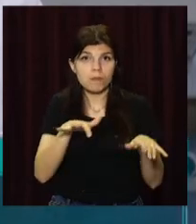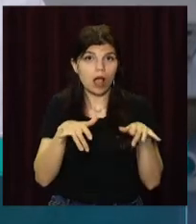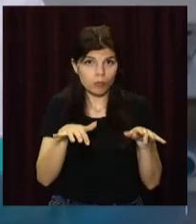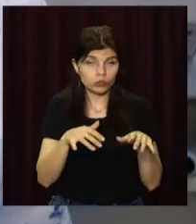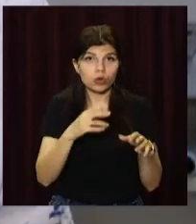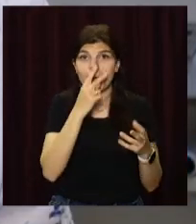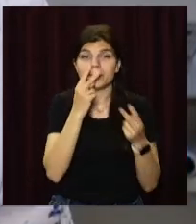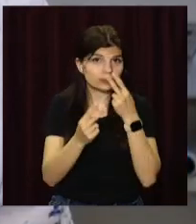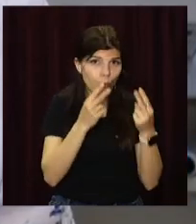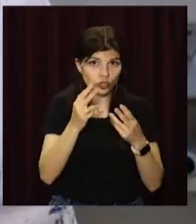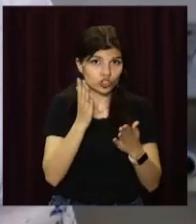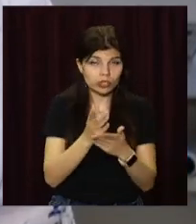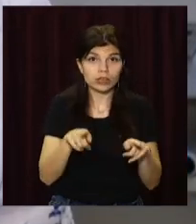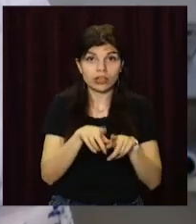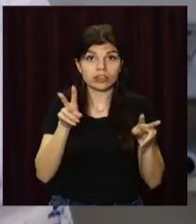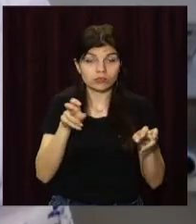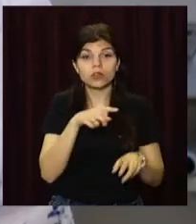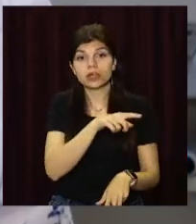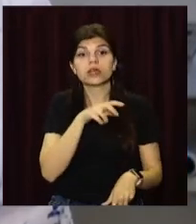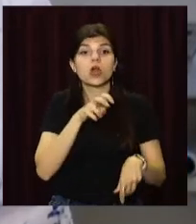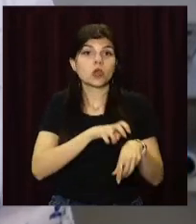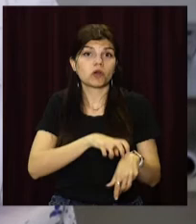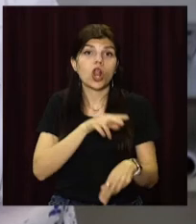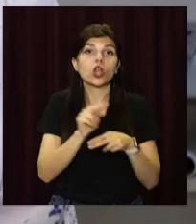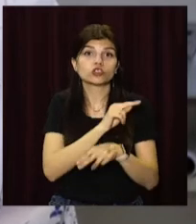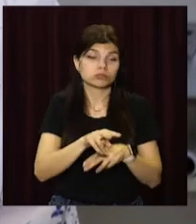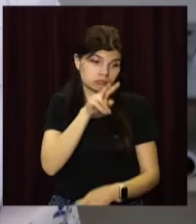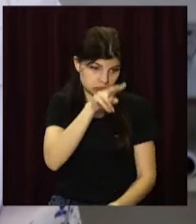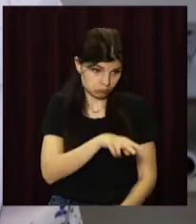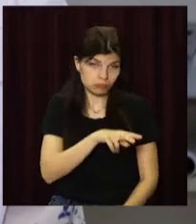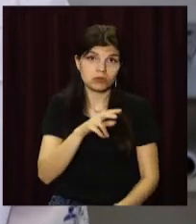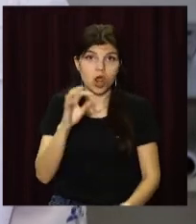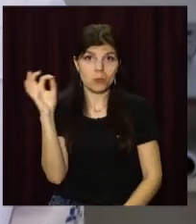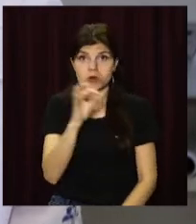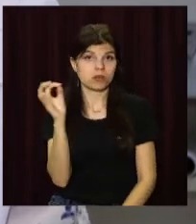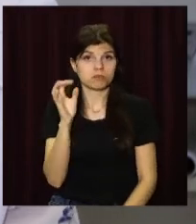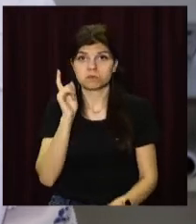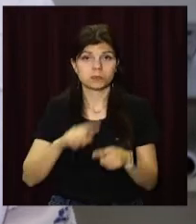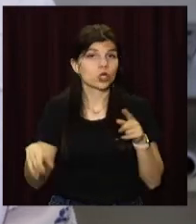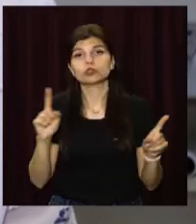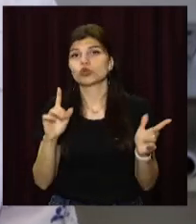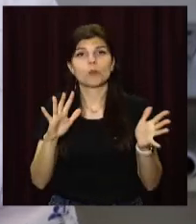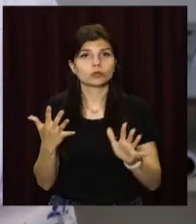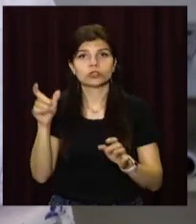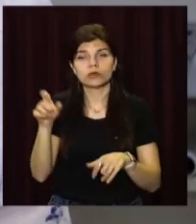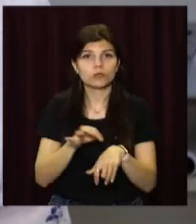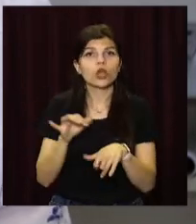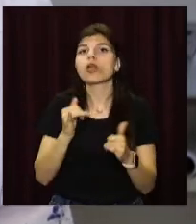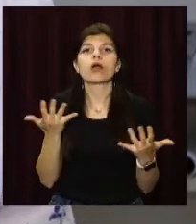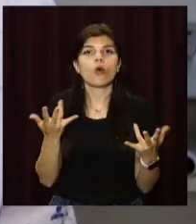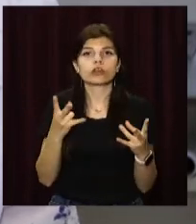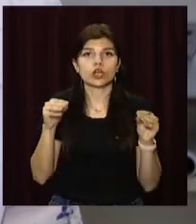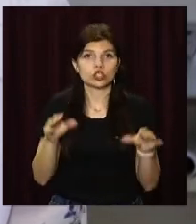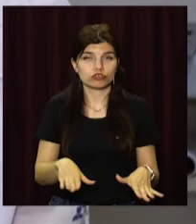комп'ютери, просмотрщики так називаємо, де лечачі доктора бачать непосредственно мгновенно, що відбувається з больним і яке рішення